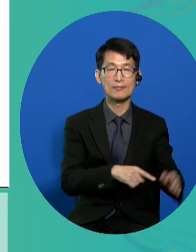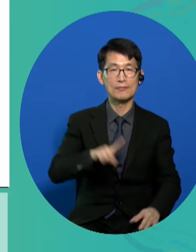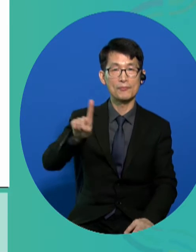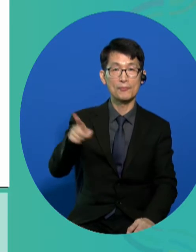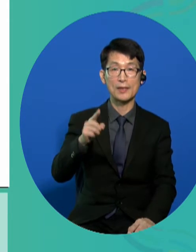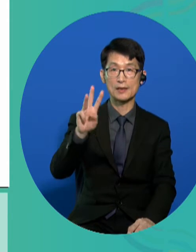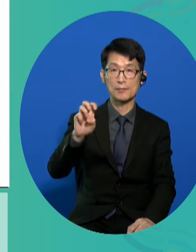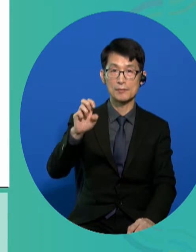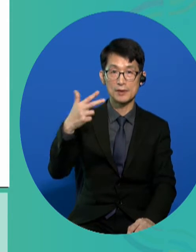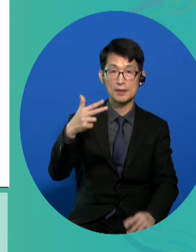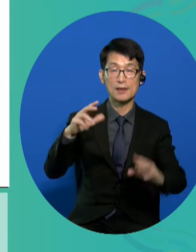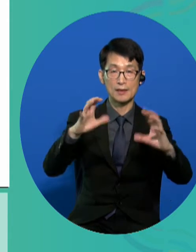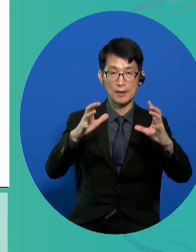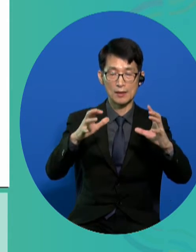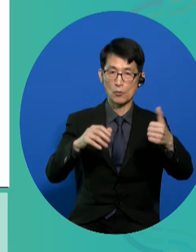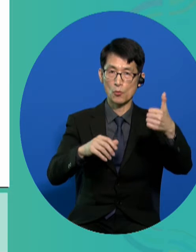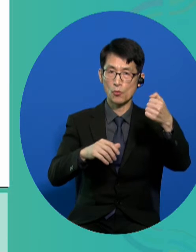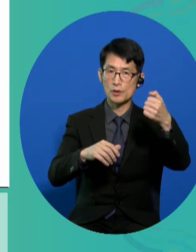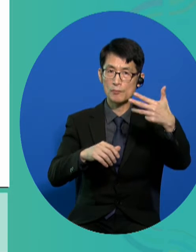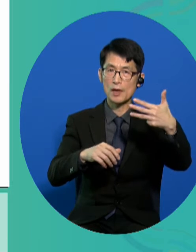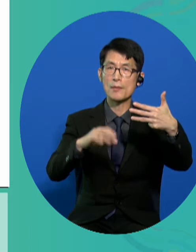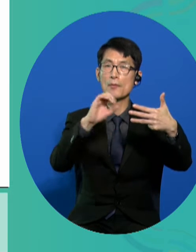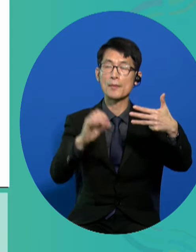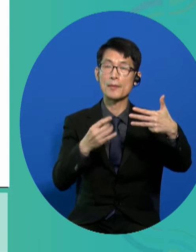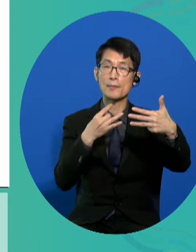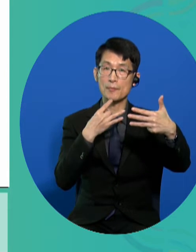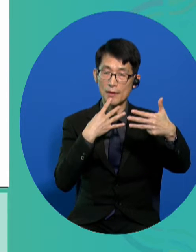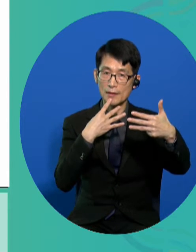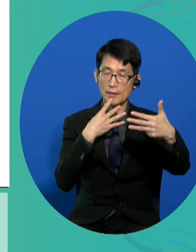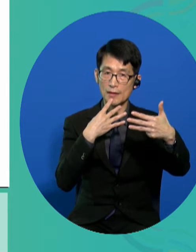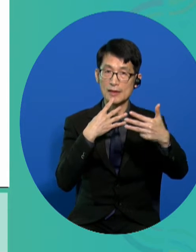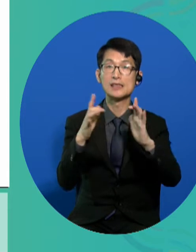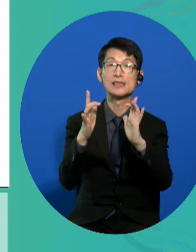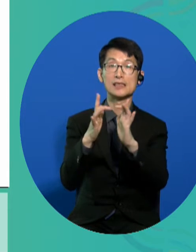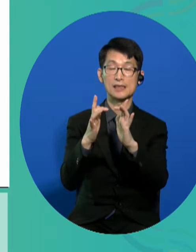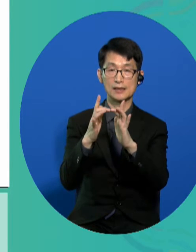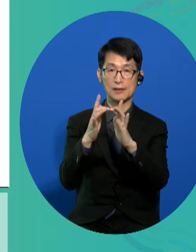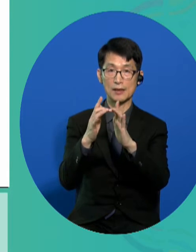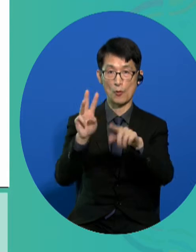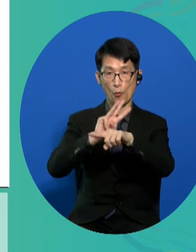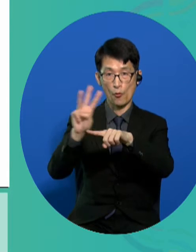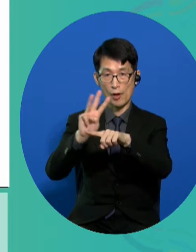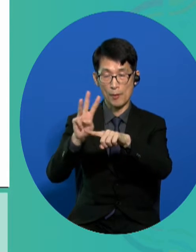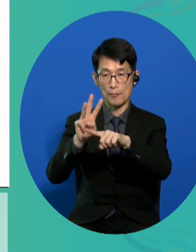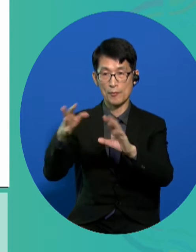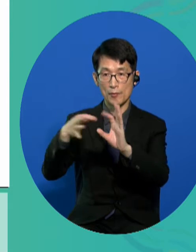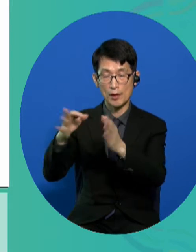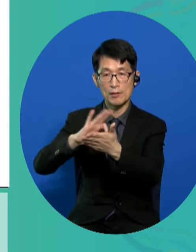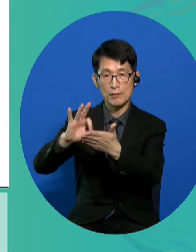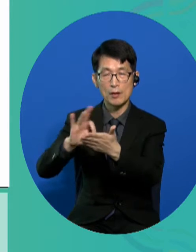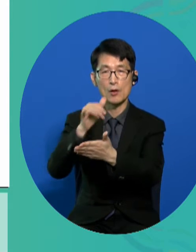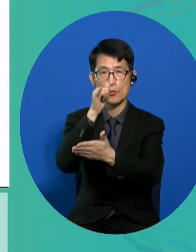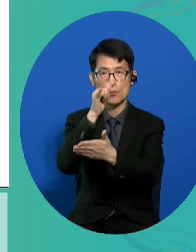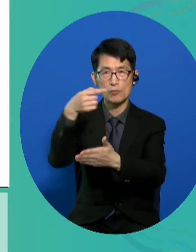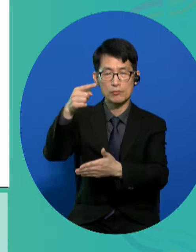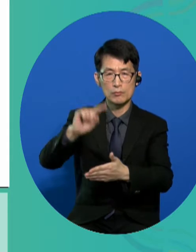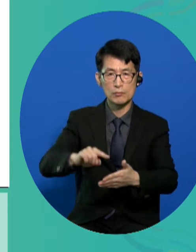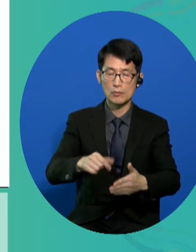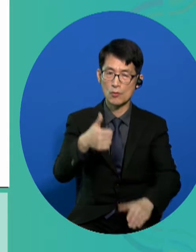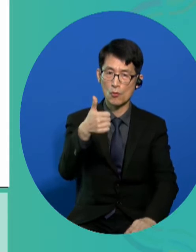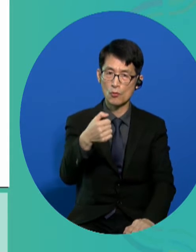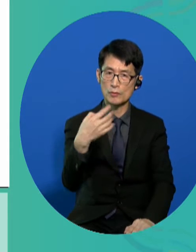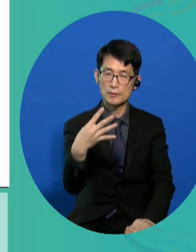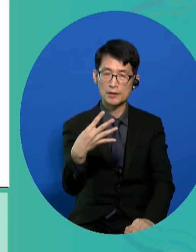137개 국가 중 58%만이 웹 접근성에 대한 정책을 가지고 있고, 그 밑으로는